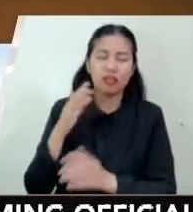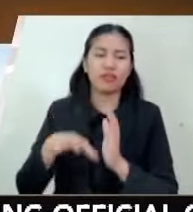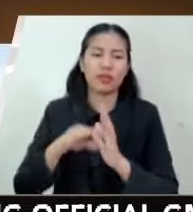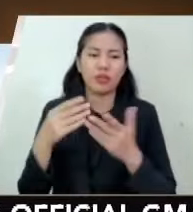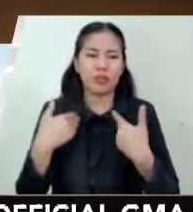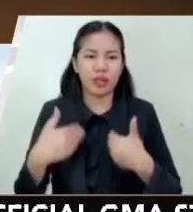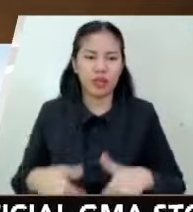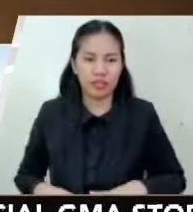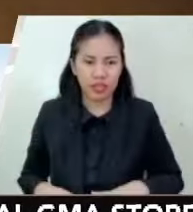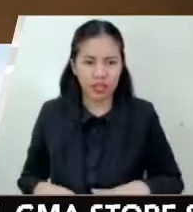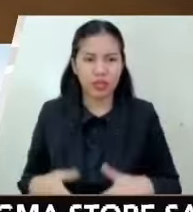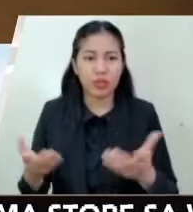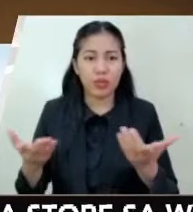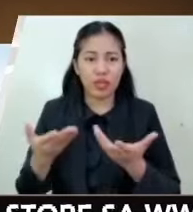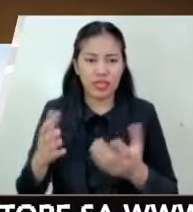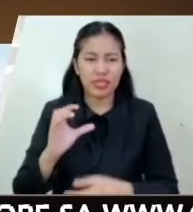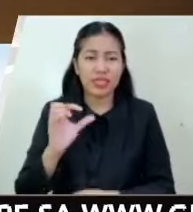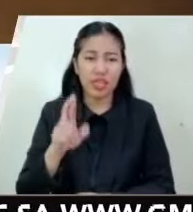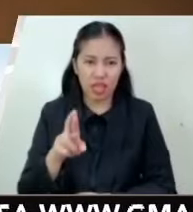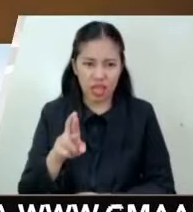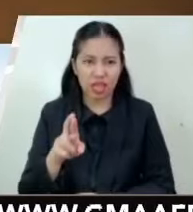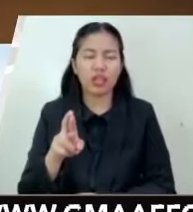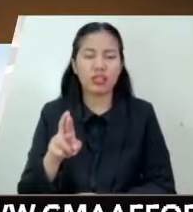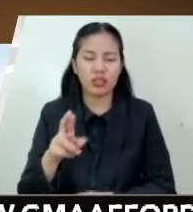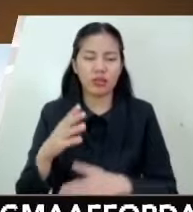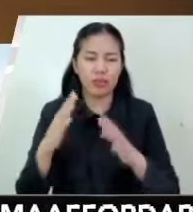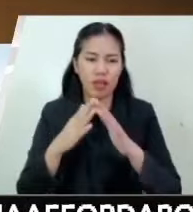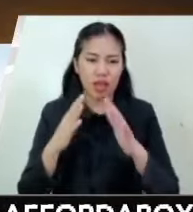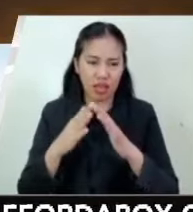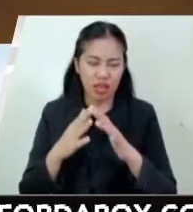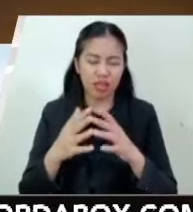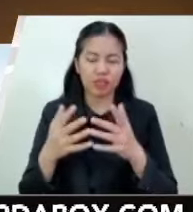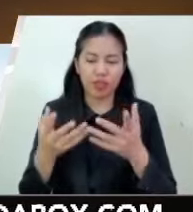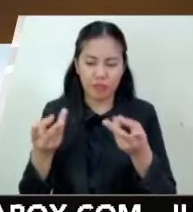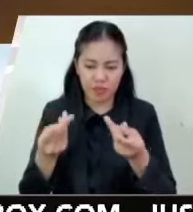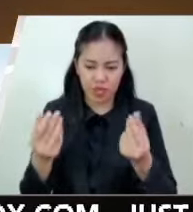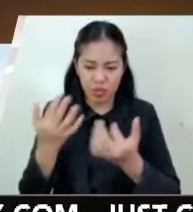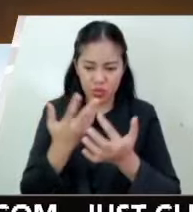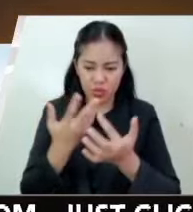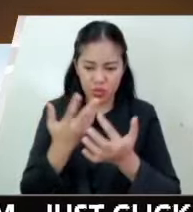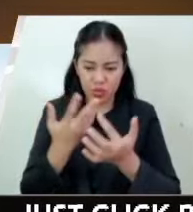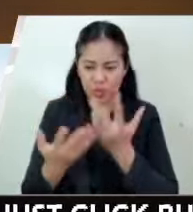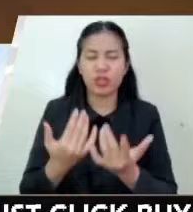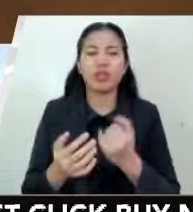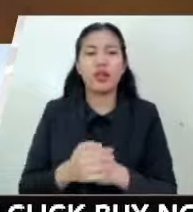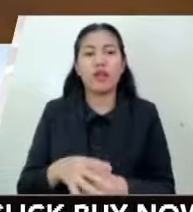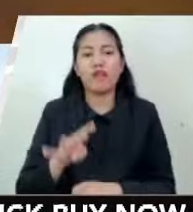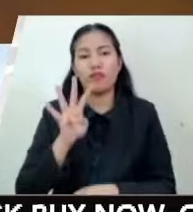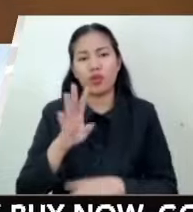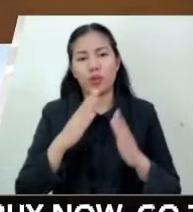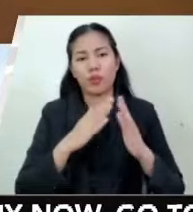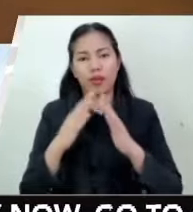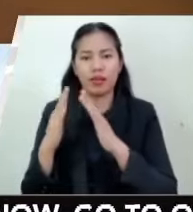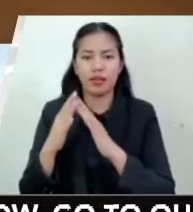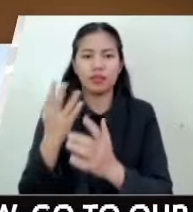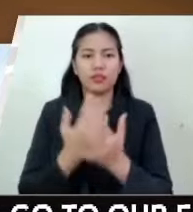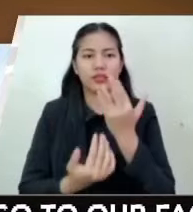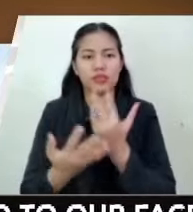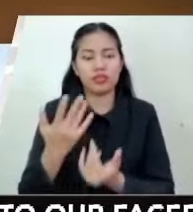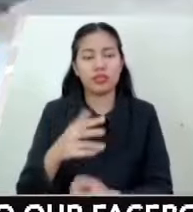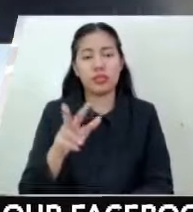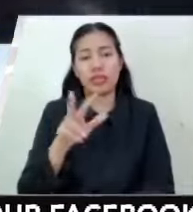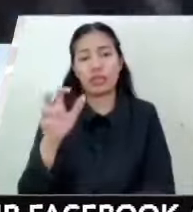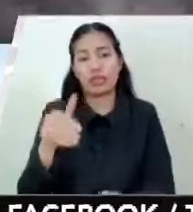kanilang bahay matapos ideklara ang fire out. 4 na bahay ang nasunog. Nasa 300,000 piso ang halaga